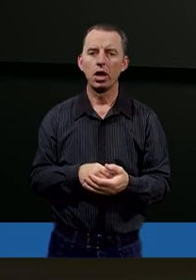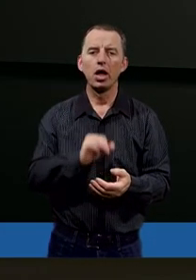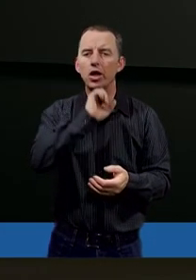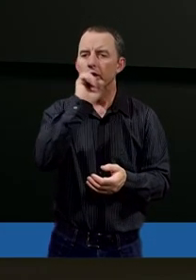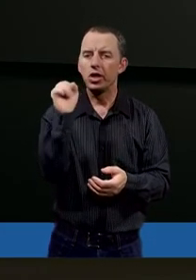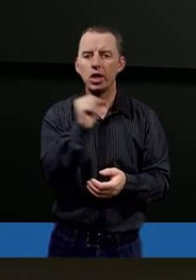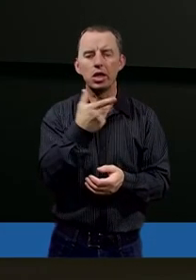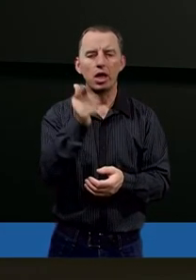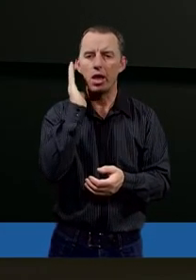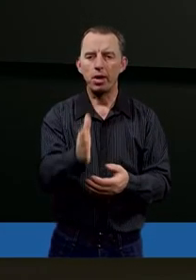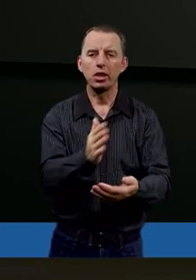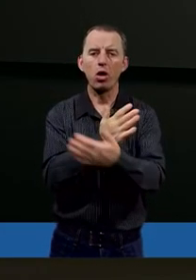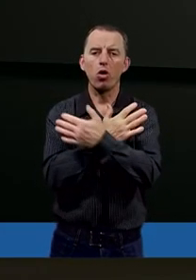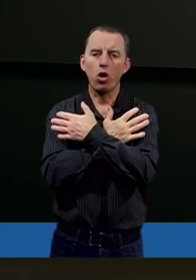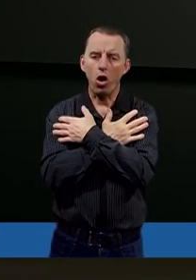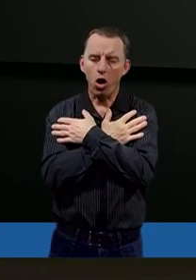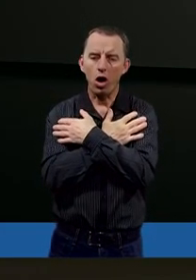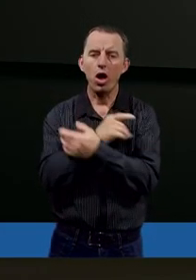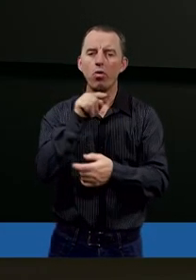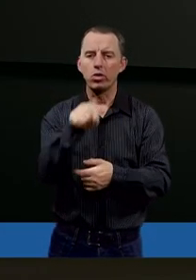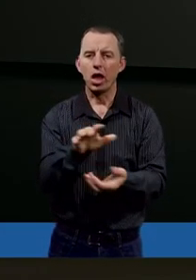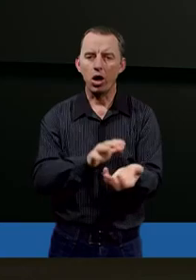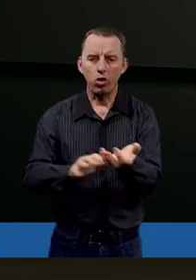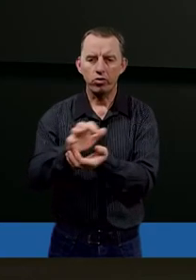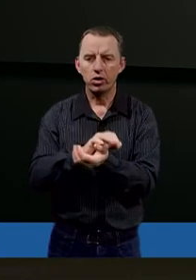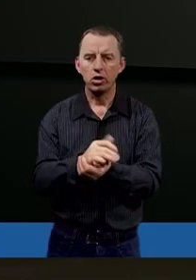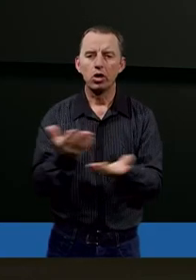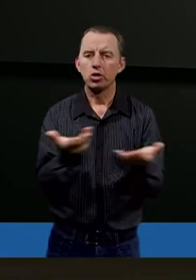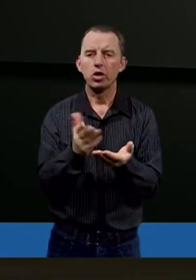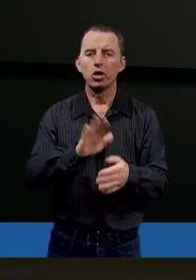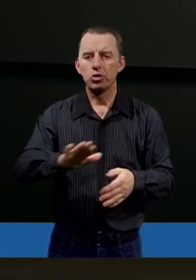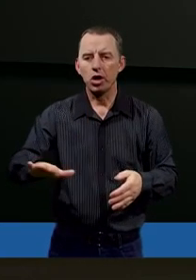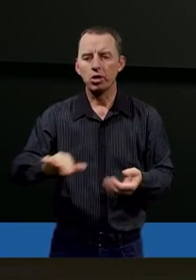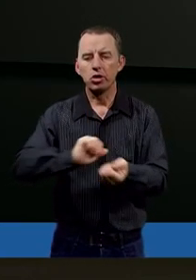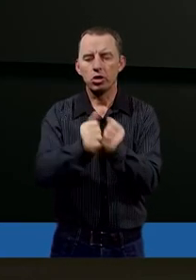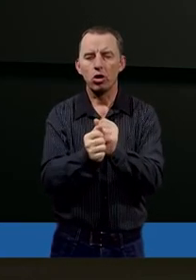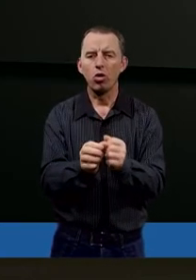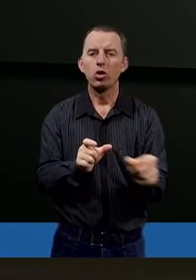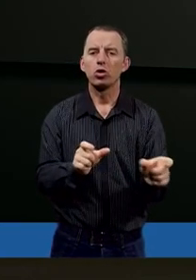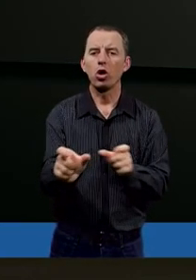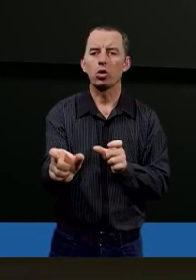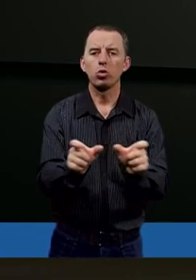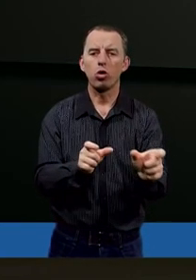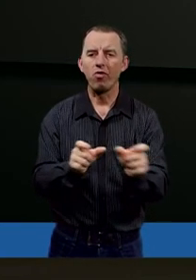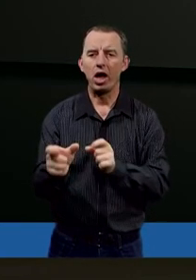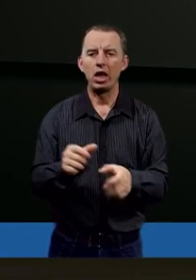Nigdy nie będę kochał tego świata, gdzie dzieci są torturowane.